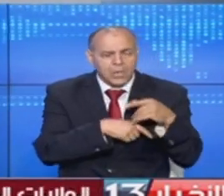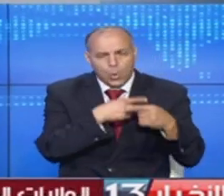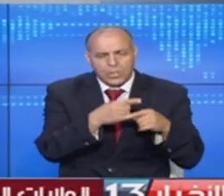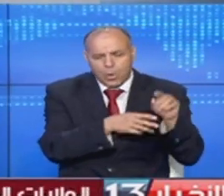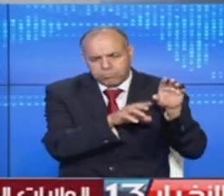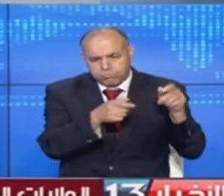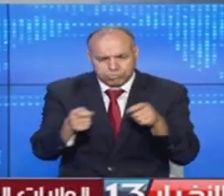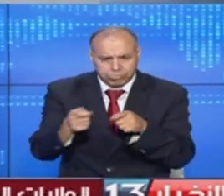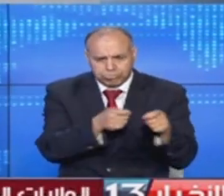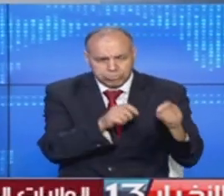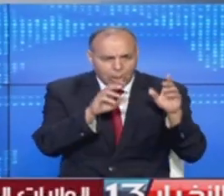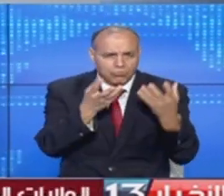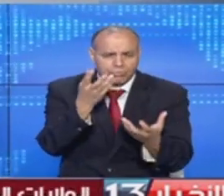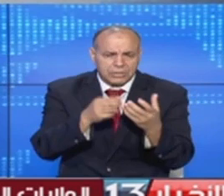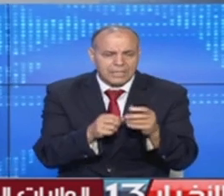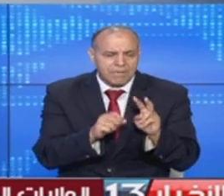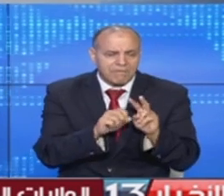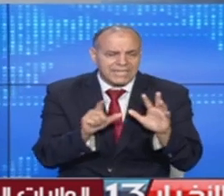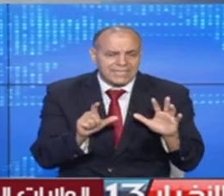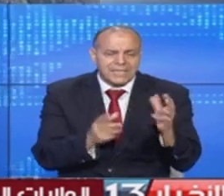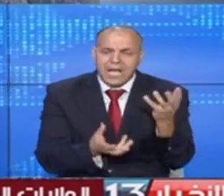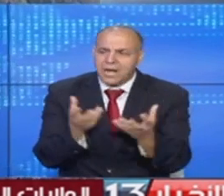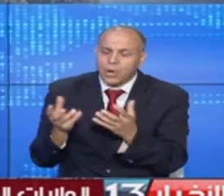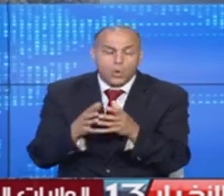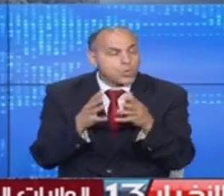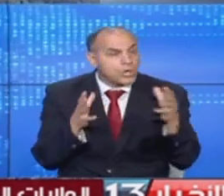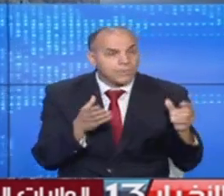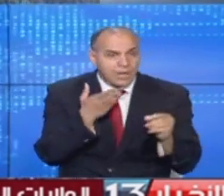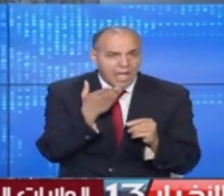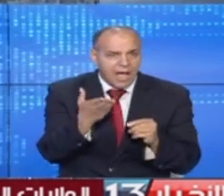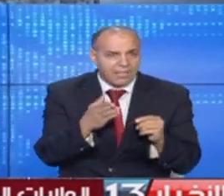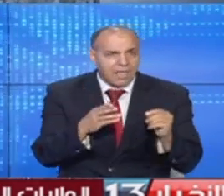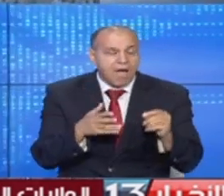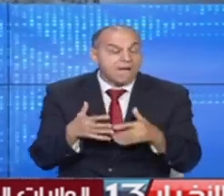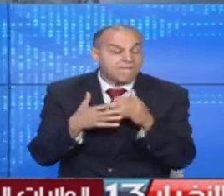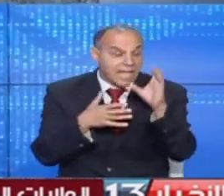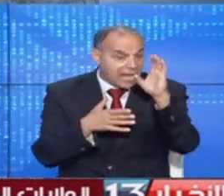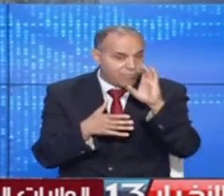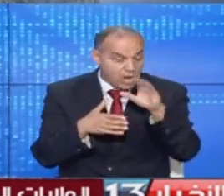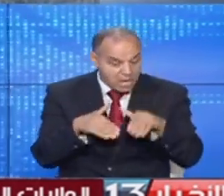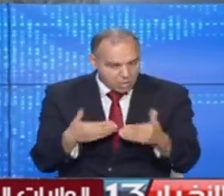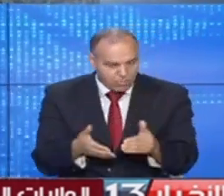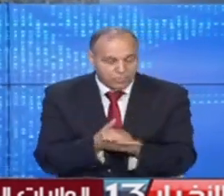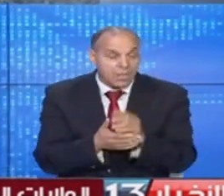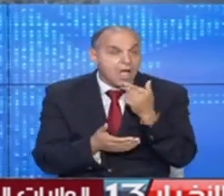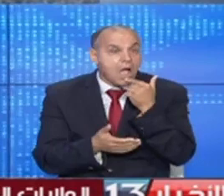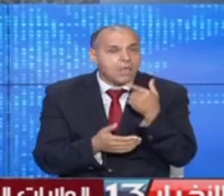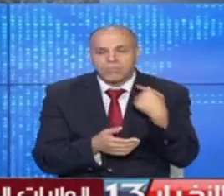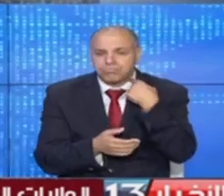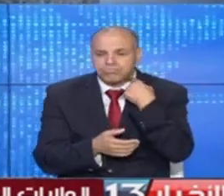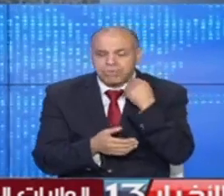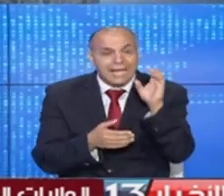معركتهم لاخماد سبعه وعشرين حريقا كبيرا في انحاء الولايه حتى اليوم وخسرت